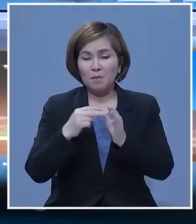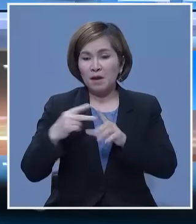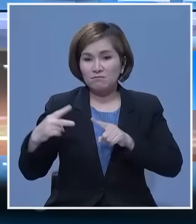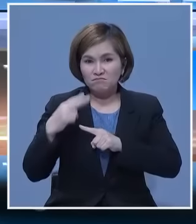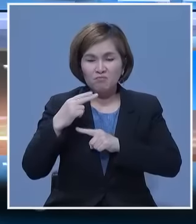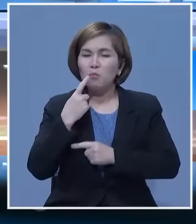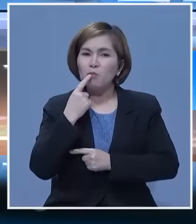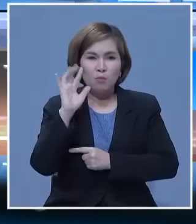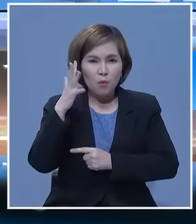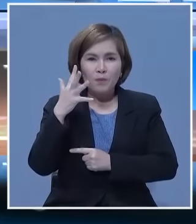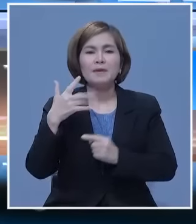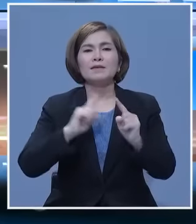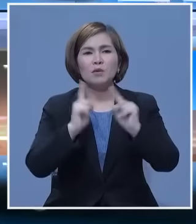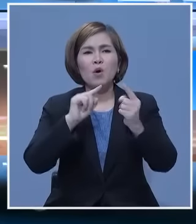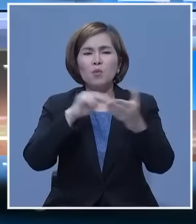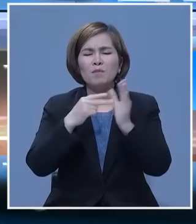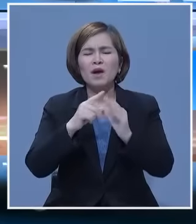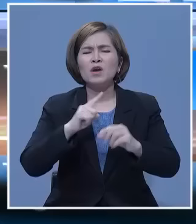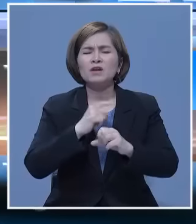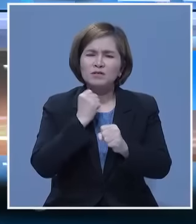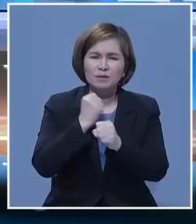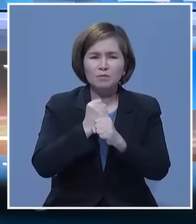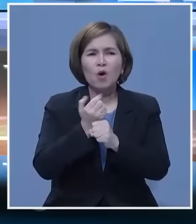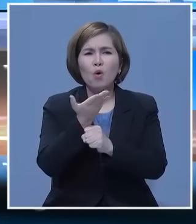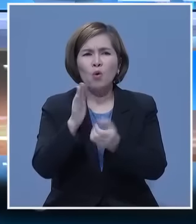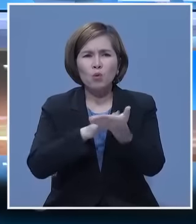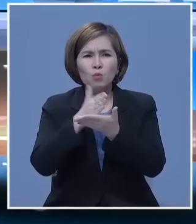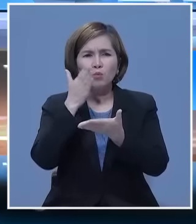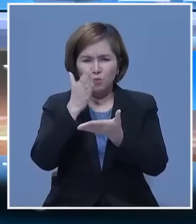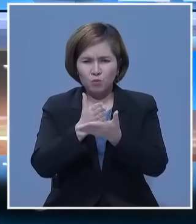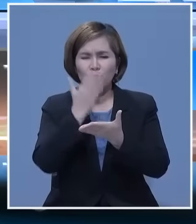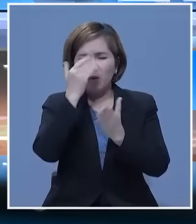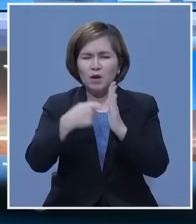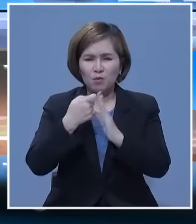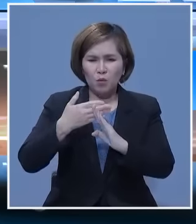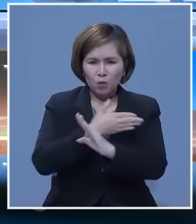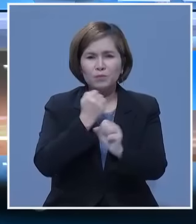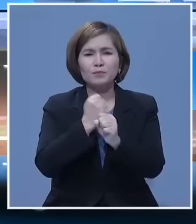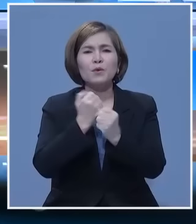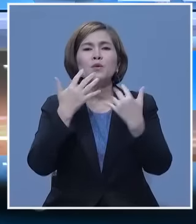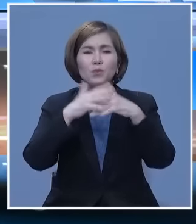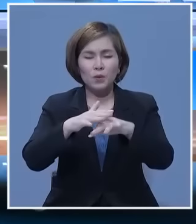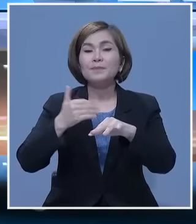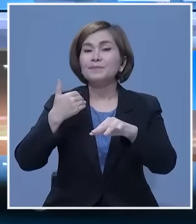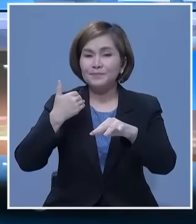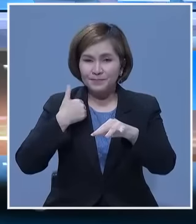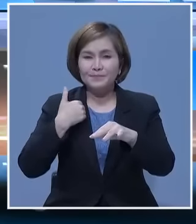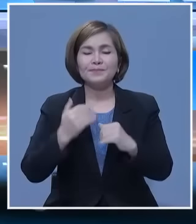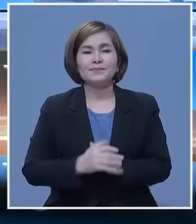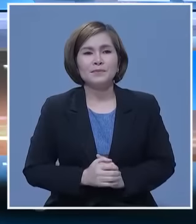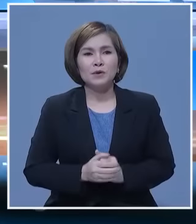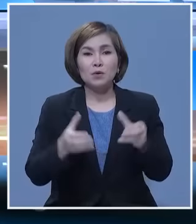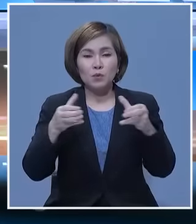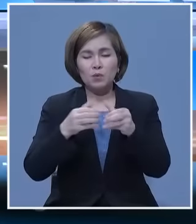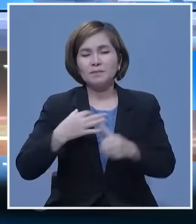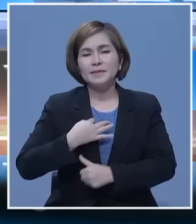กันเพราะคุณวุฒิก็บอกว่าโอ้โหก็พี่น้องก็ทั้งนั้นน่ะอ่าร่วมต่อสู้กันมาใช่เออแล้วก็เป็นภาพของแกนนำ